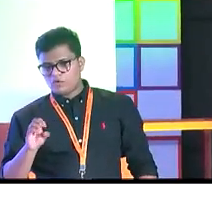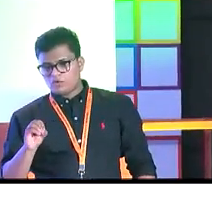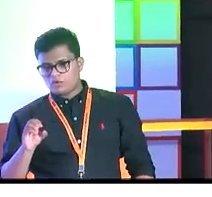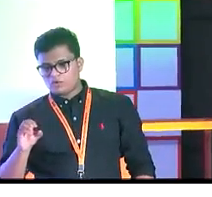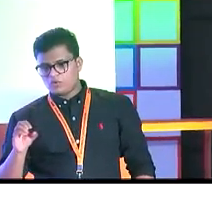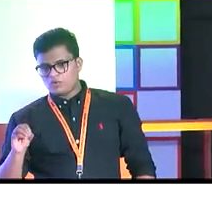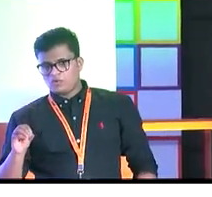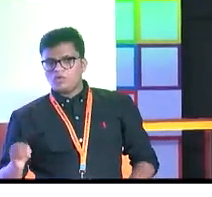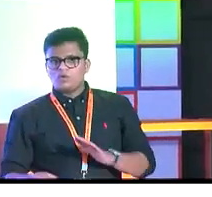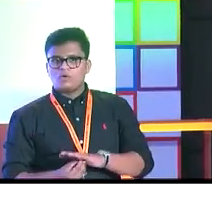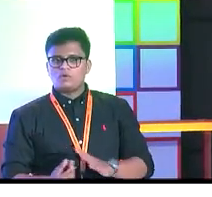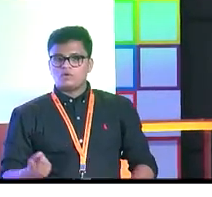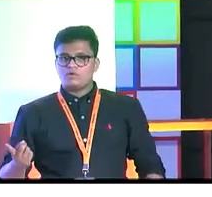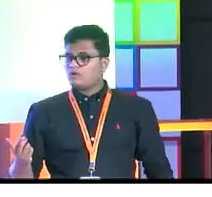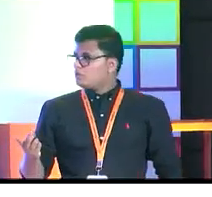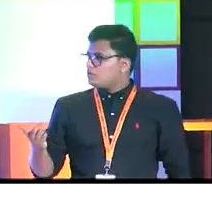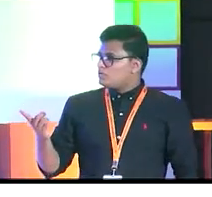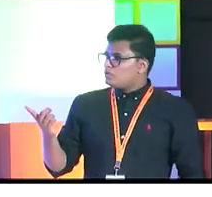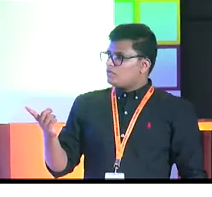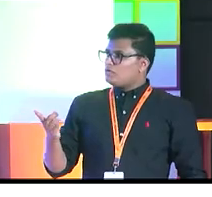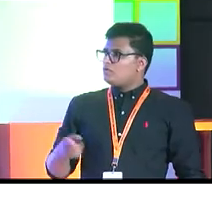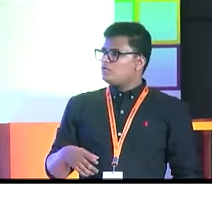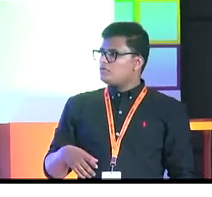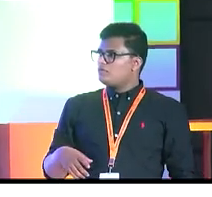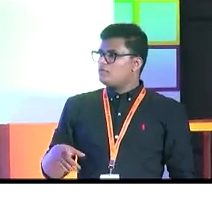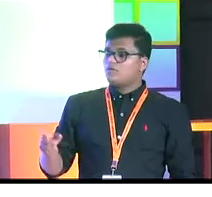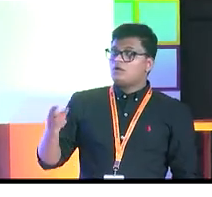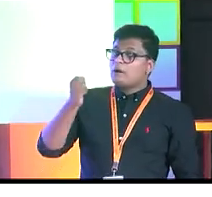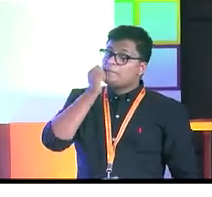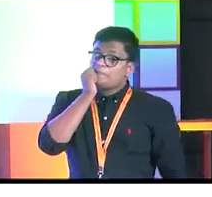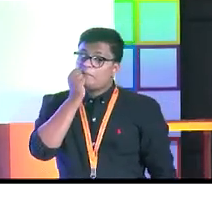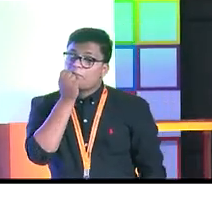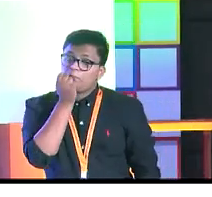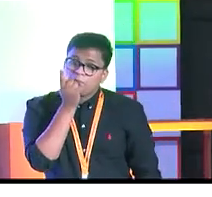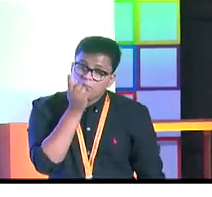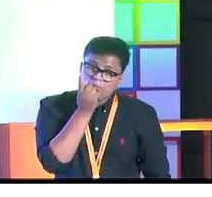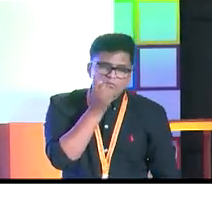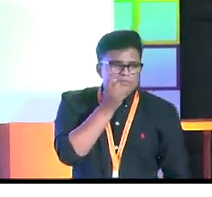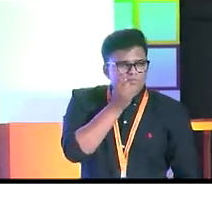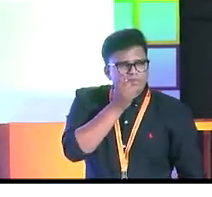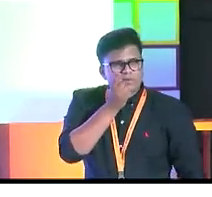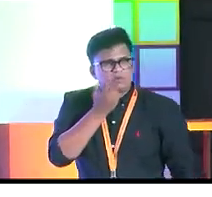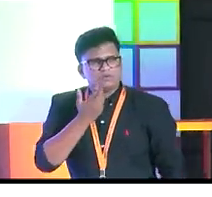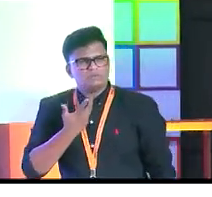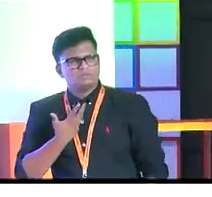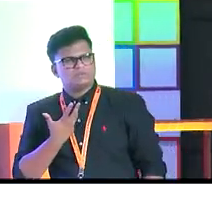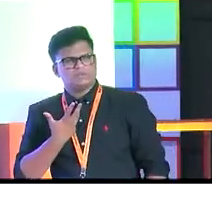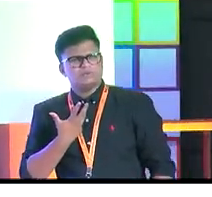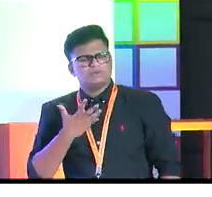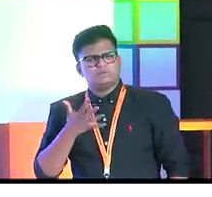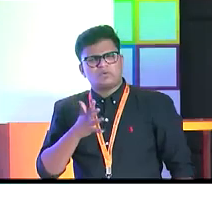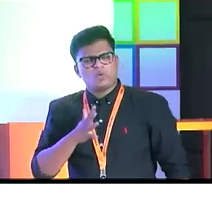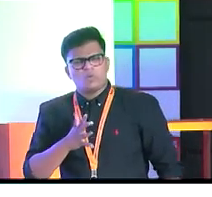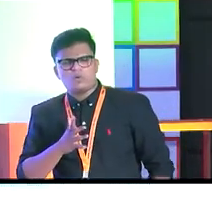1987 एंड माय प्राउड फादर एंड मॉम दे जस्ट सेड नो कि वो हम नहीं कर सकते जबकि